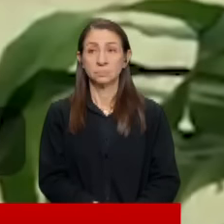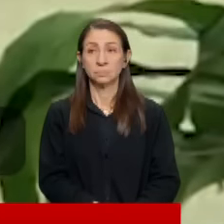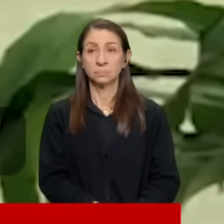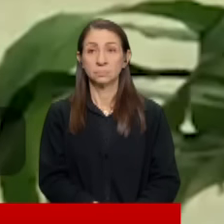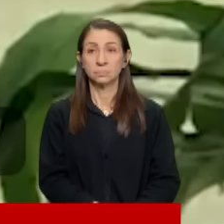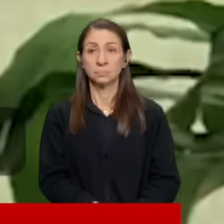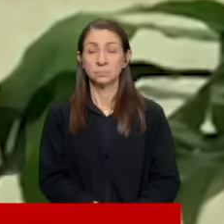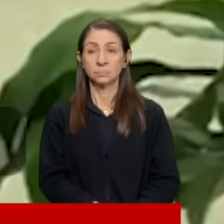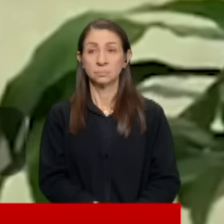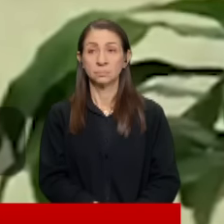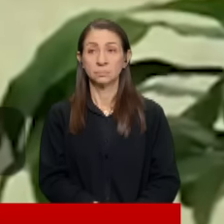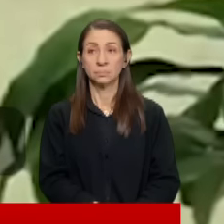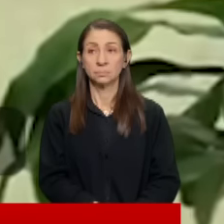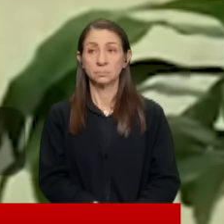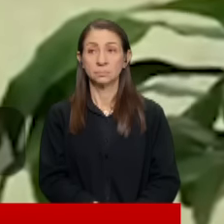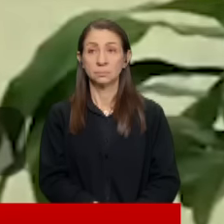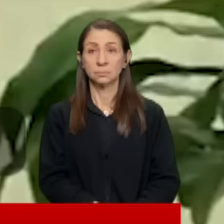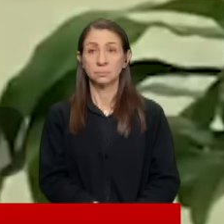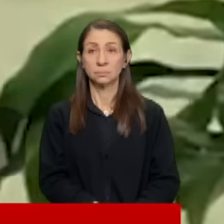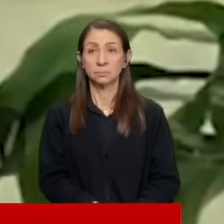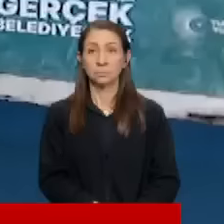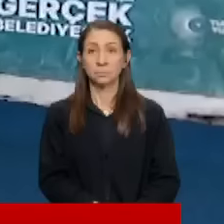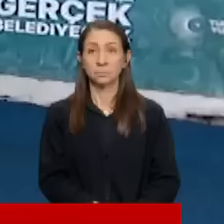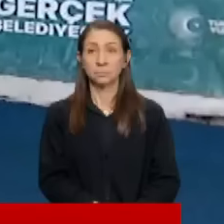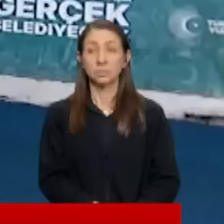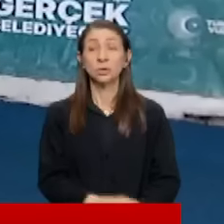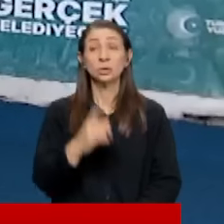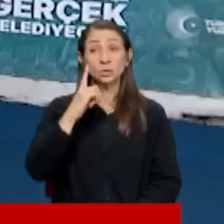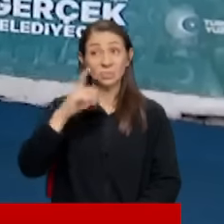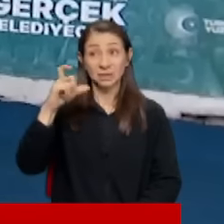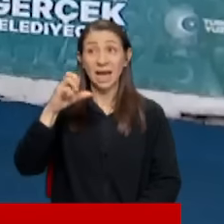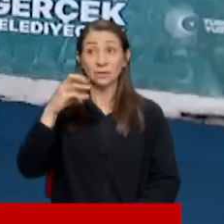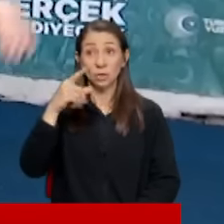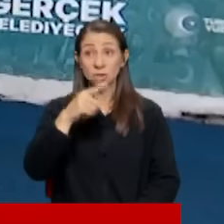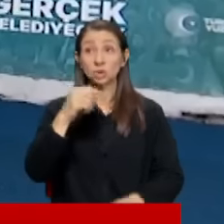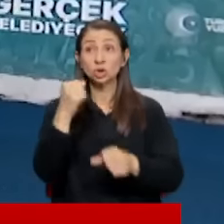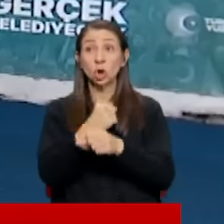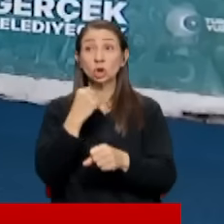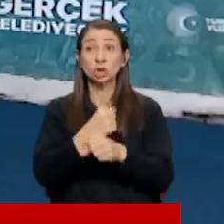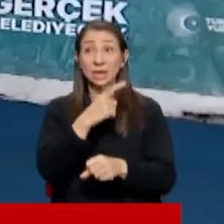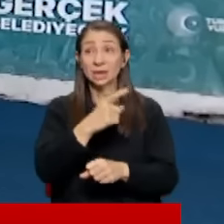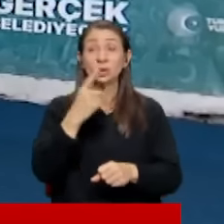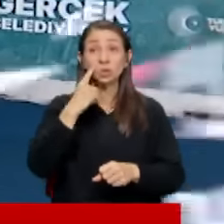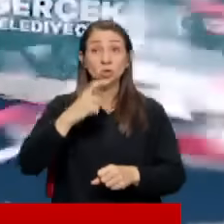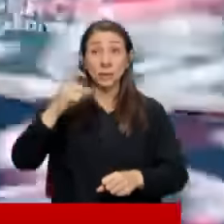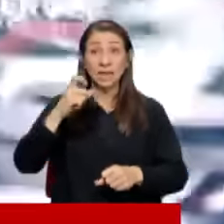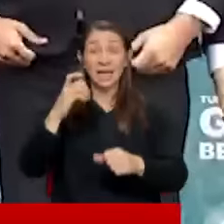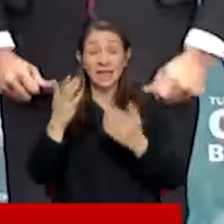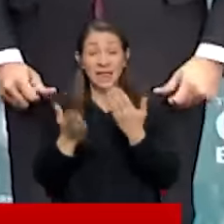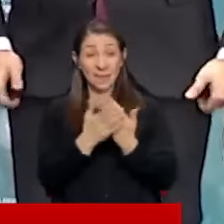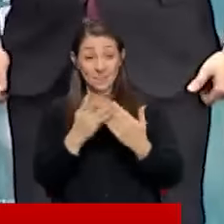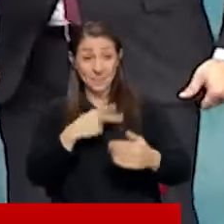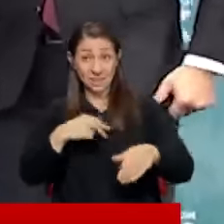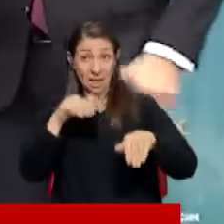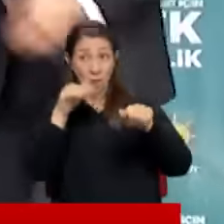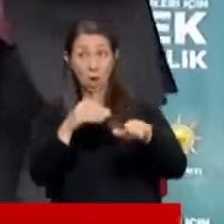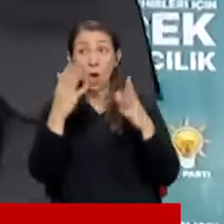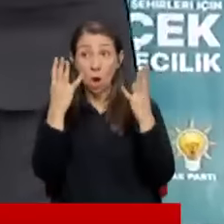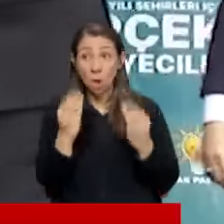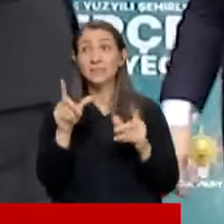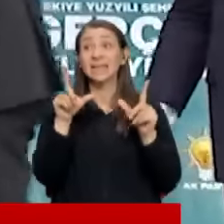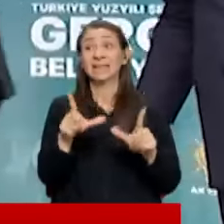eli. Hastanelerdeki tomografi sırası Ankara'nın eli. Cumhurbaşkanı Erdoğan'ın Zonguldak'ta Cumhurbaşkanı'nın eli belediyenin üzerinde